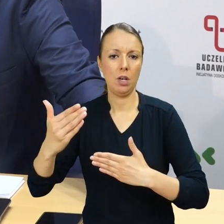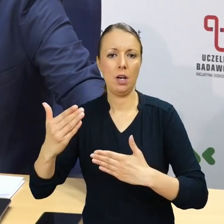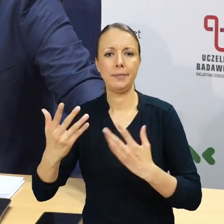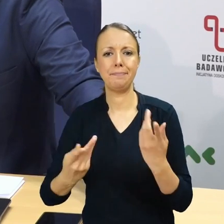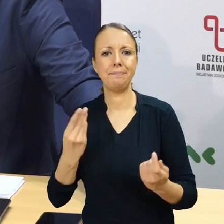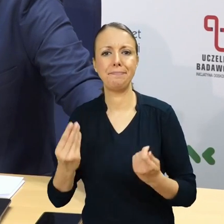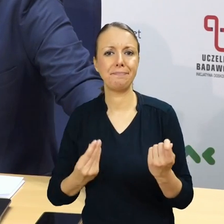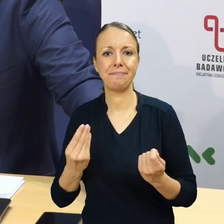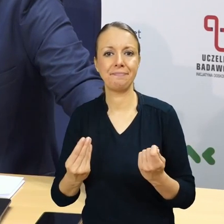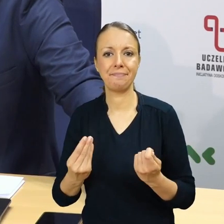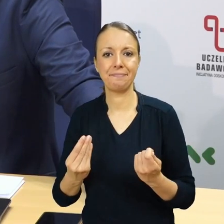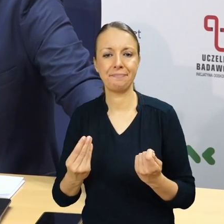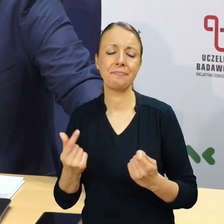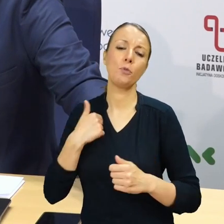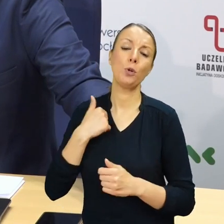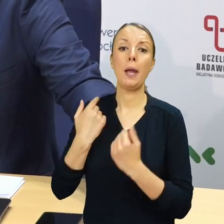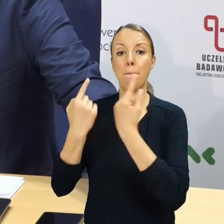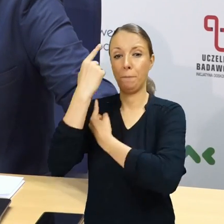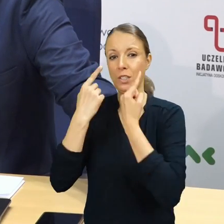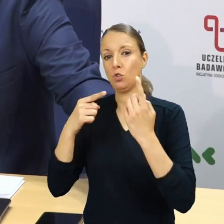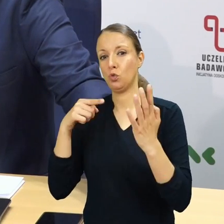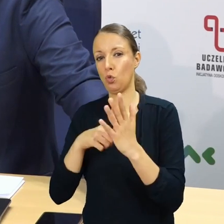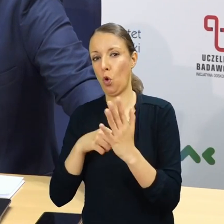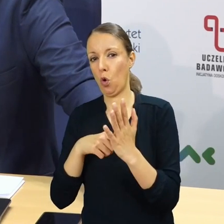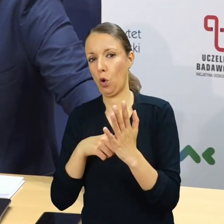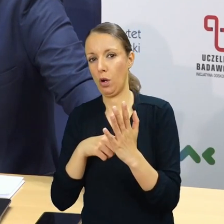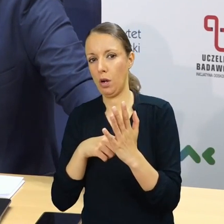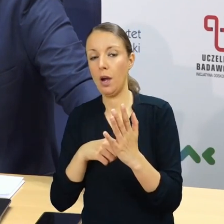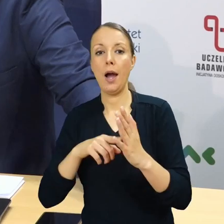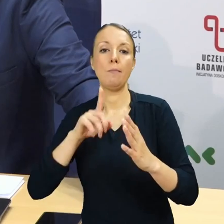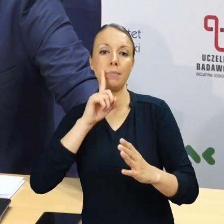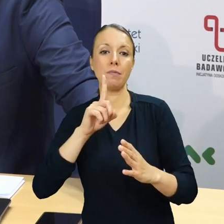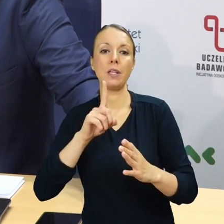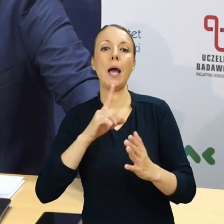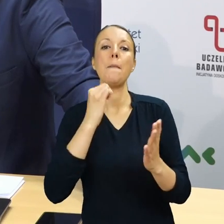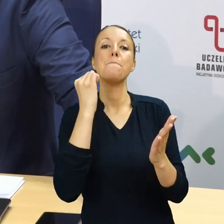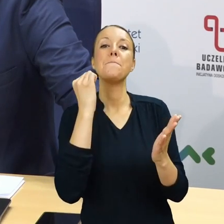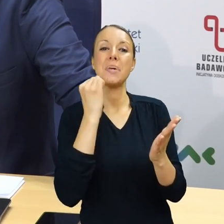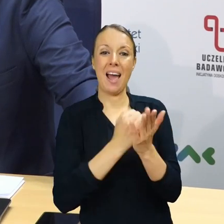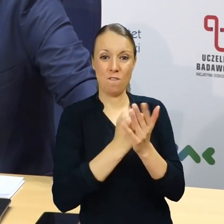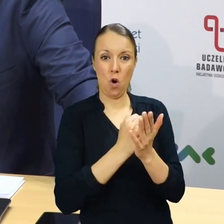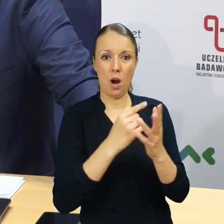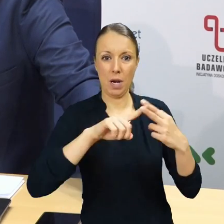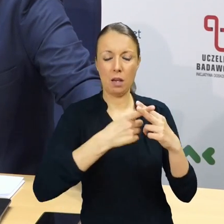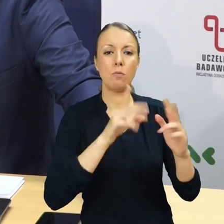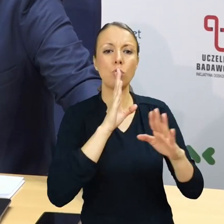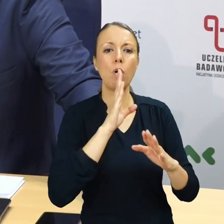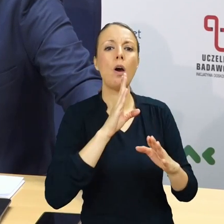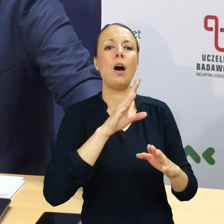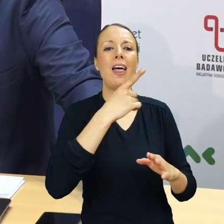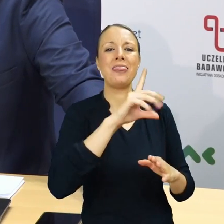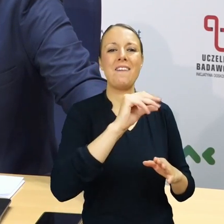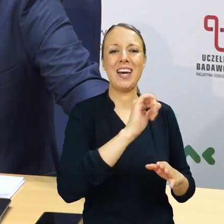które wydaje mi się, ono w swoim znaczeniu pokrywa się z tym, co w prawie administracyjnym nazywa się zasadą deferencji, pewnego mu otwarciu